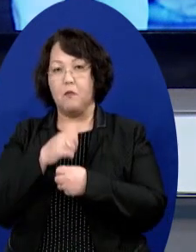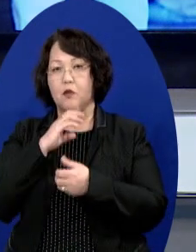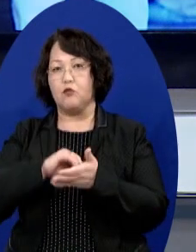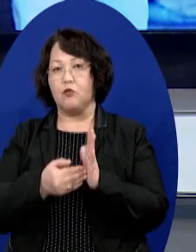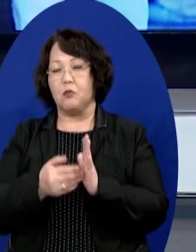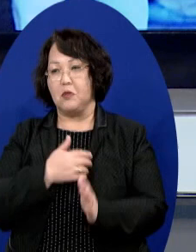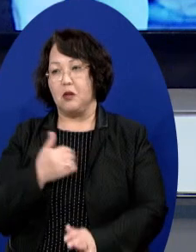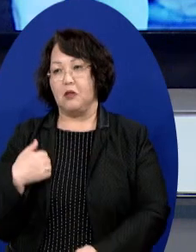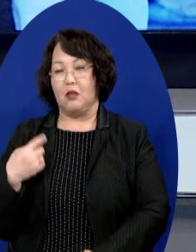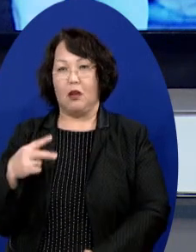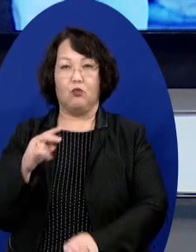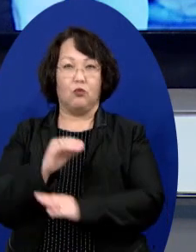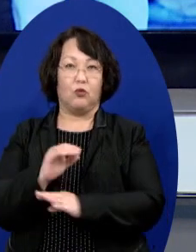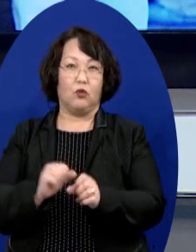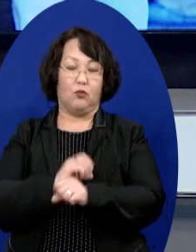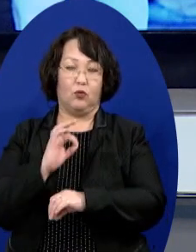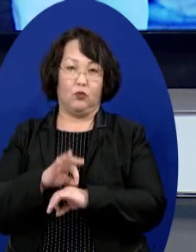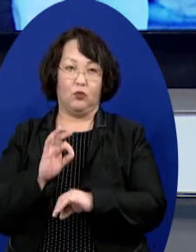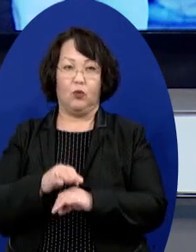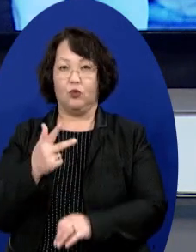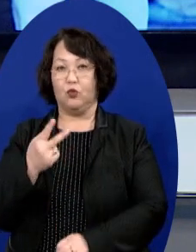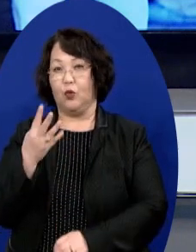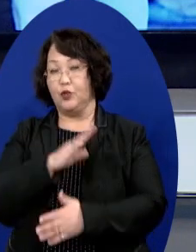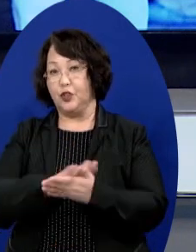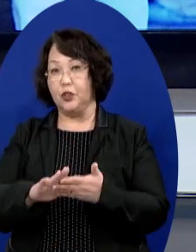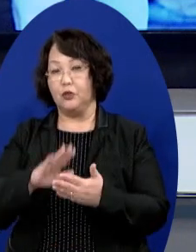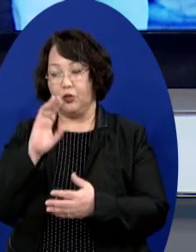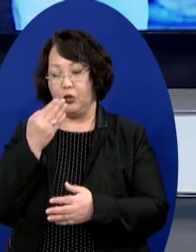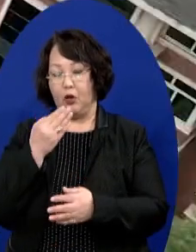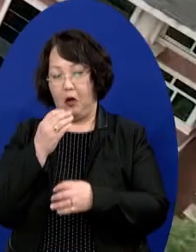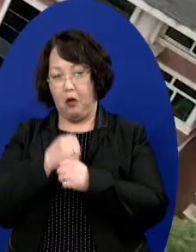Бээжинд лав гарагт цар тахлын халдварт 34 шин тохиолдол бүртгэгдсэн юм байна.